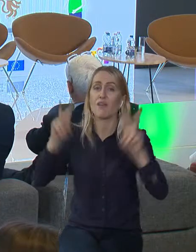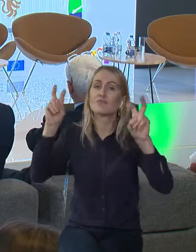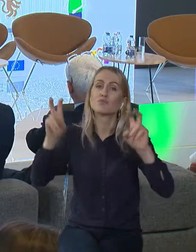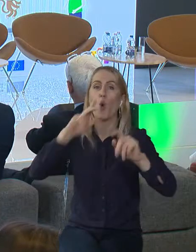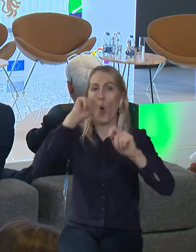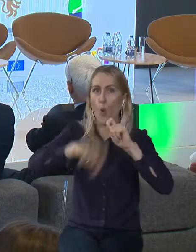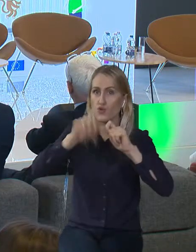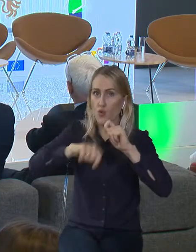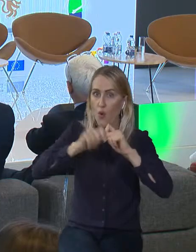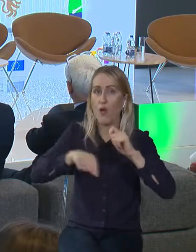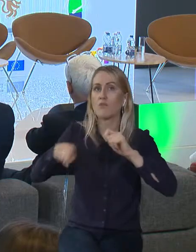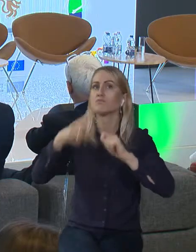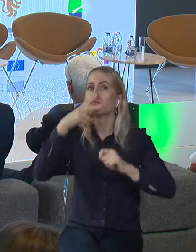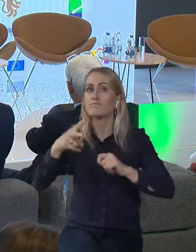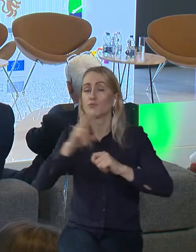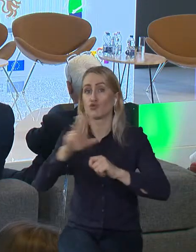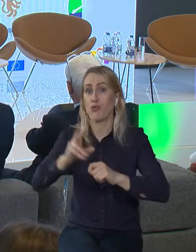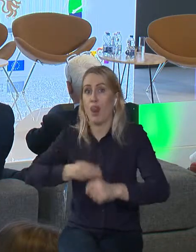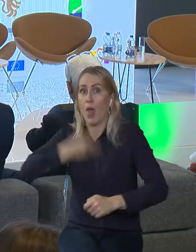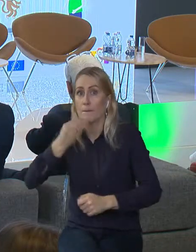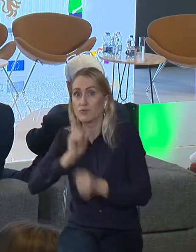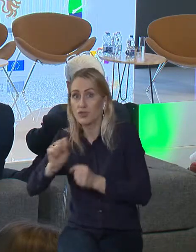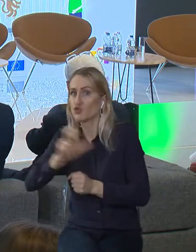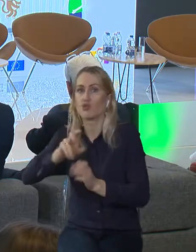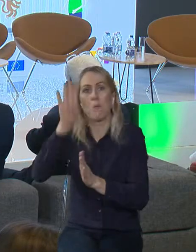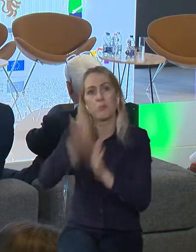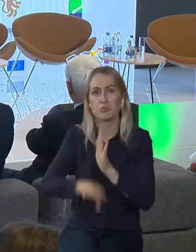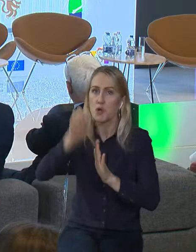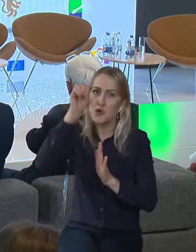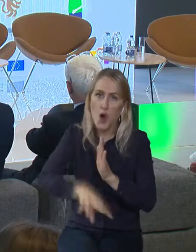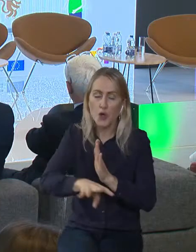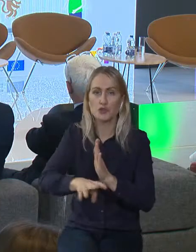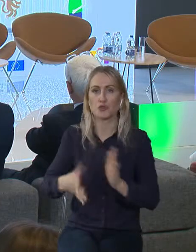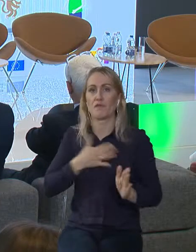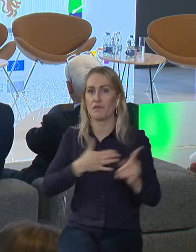które wykazuje czy to poprawę, czy pogorszenie stanu